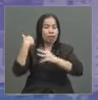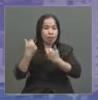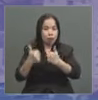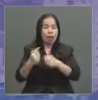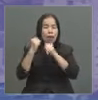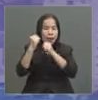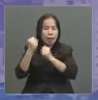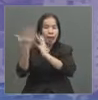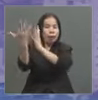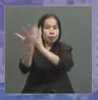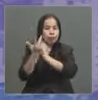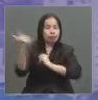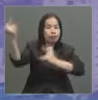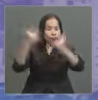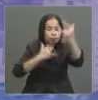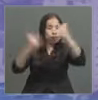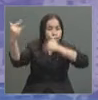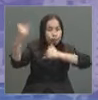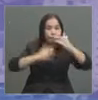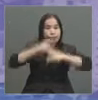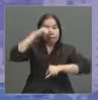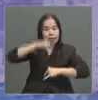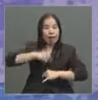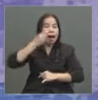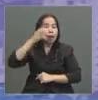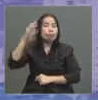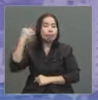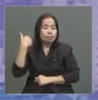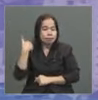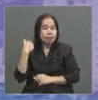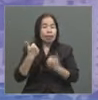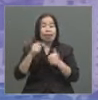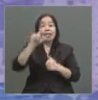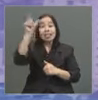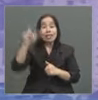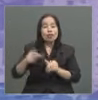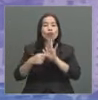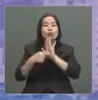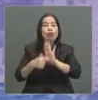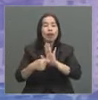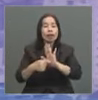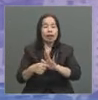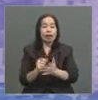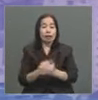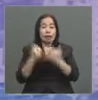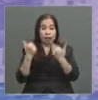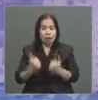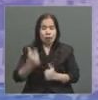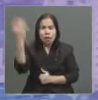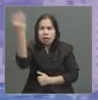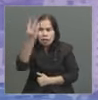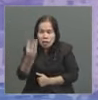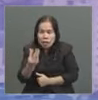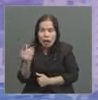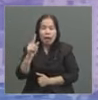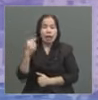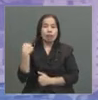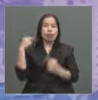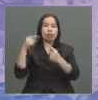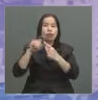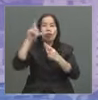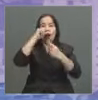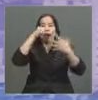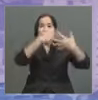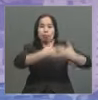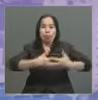ยกันมาก็กรณีของอิตาลีก็เป็นส่วนหนึ่งที่เป็นตัวอย่างนะครับปัจจุบันนี้ยังเหลือที่เป็นกลุ่มใหญ่จริงๆก็คือที่สห